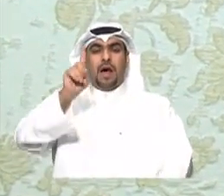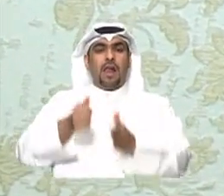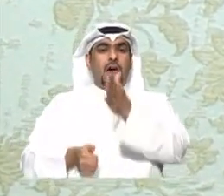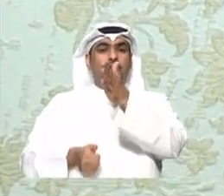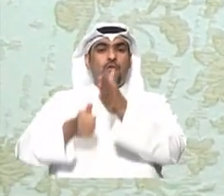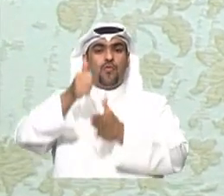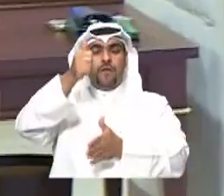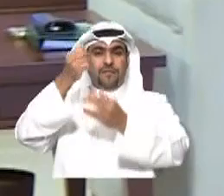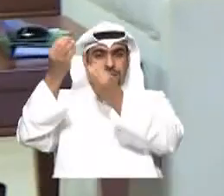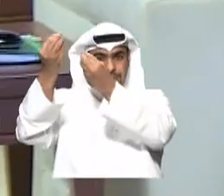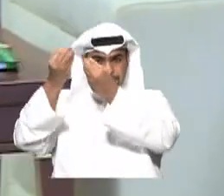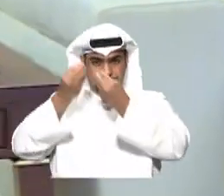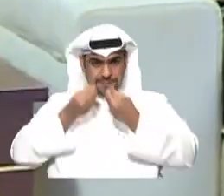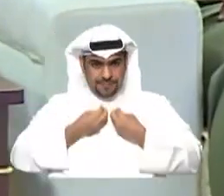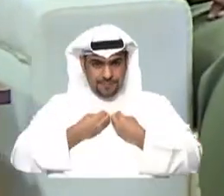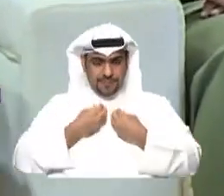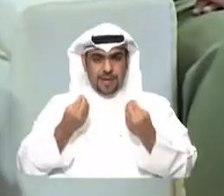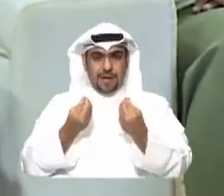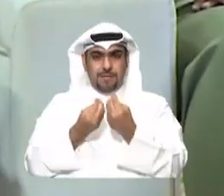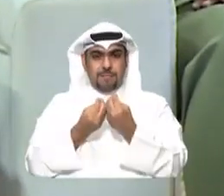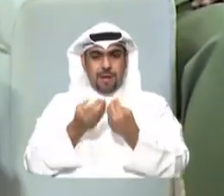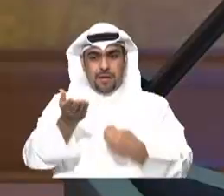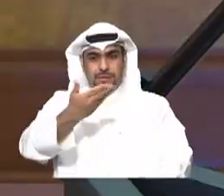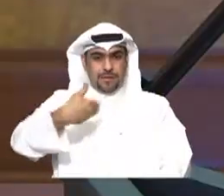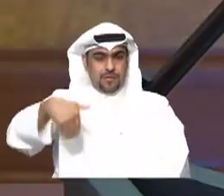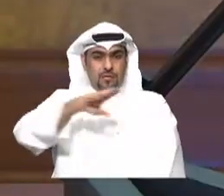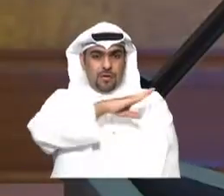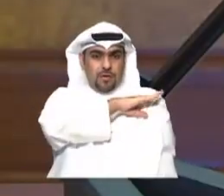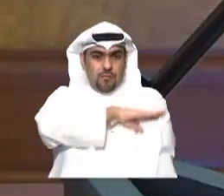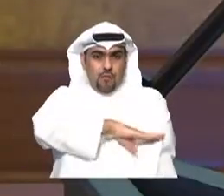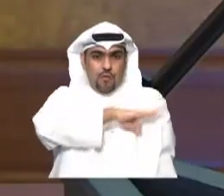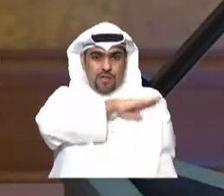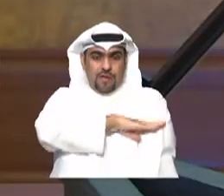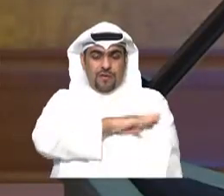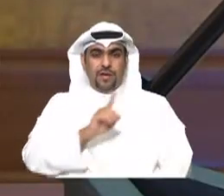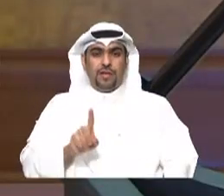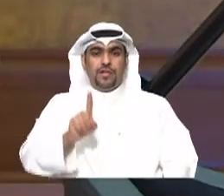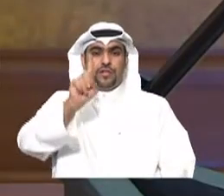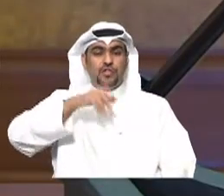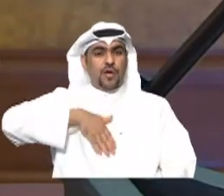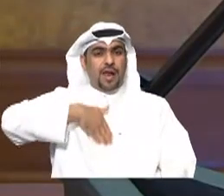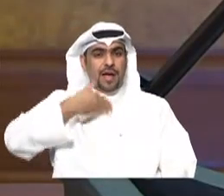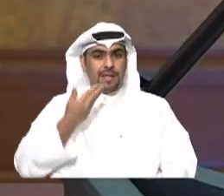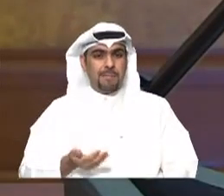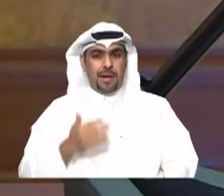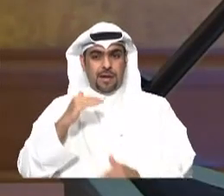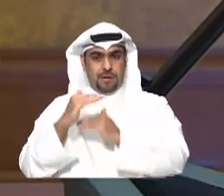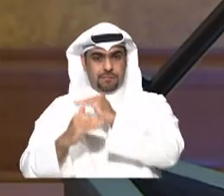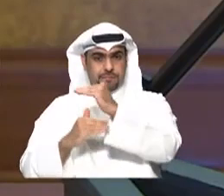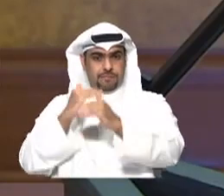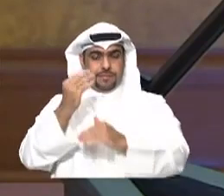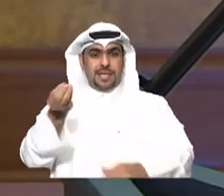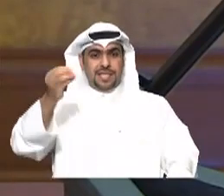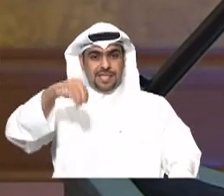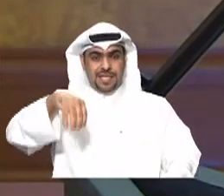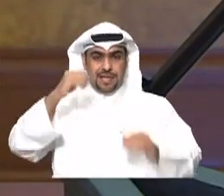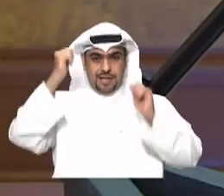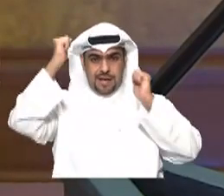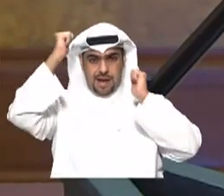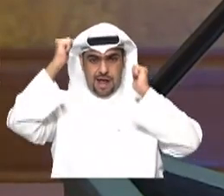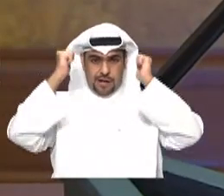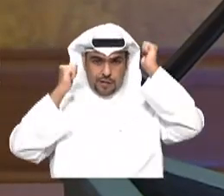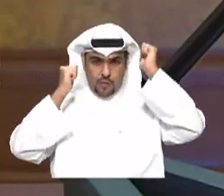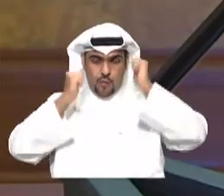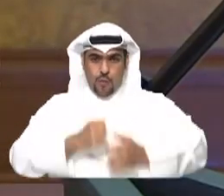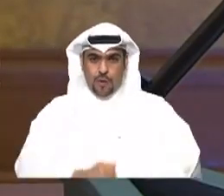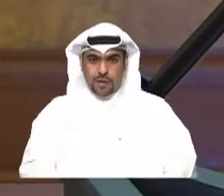وزملائي في سبيل النهوض بهذه الامانه بما يحقق